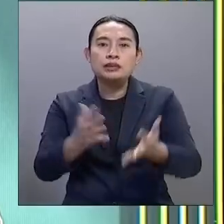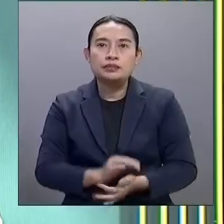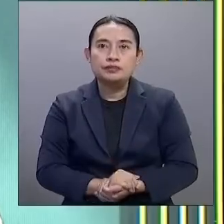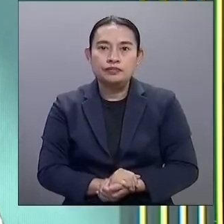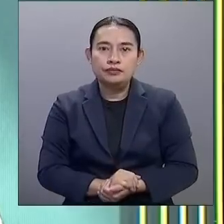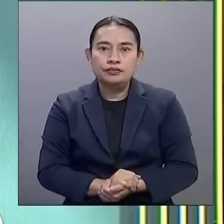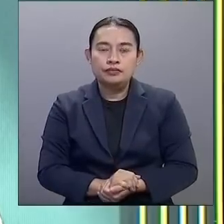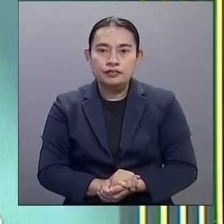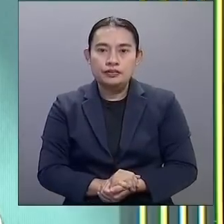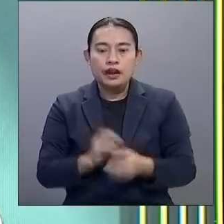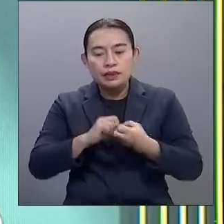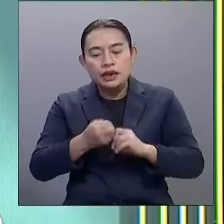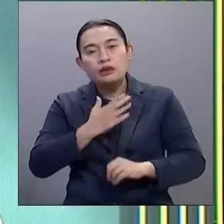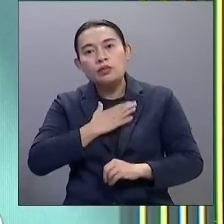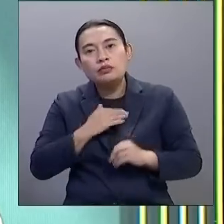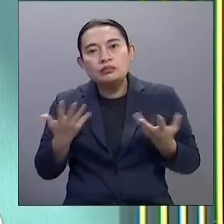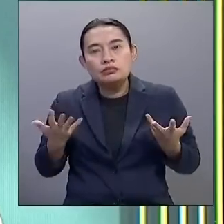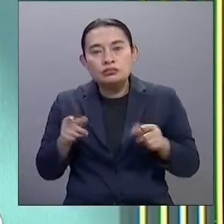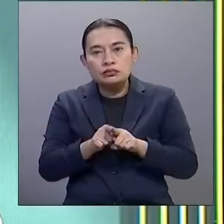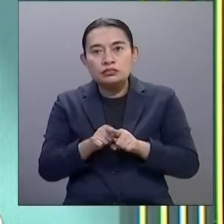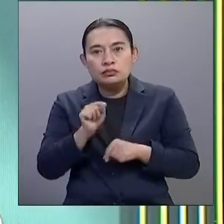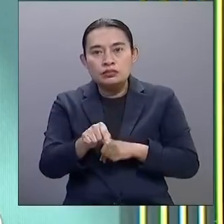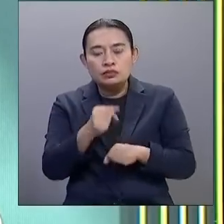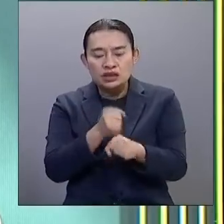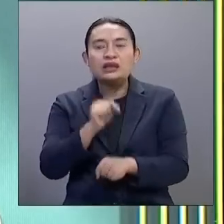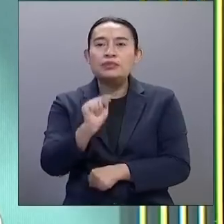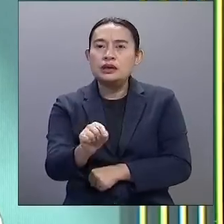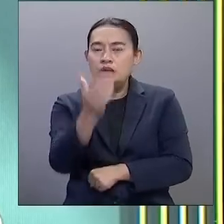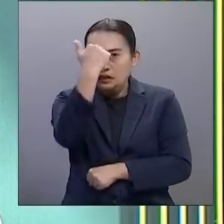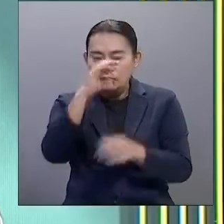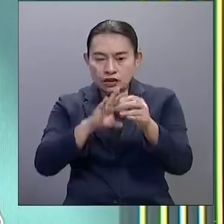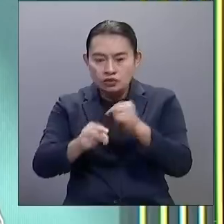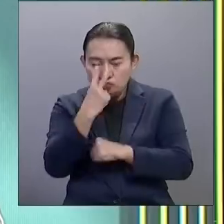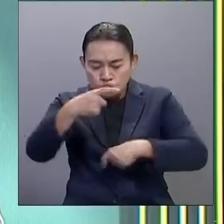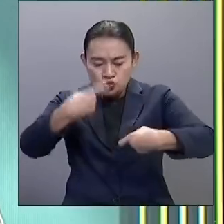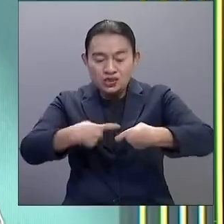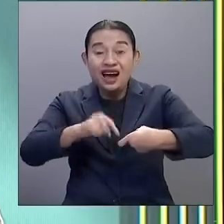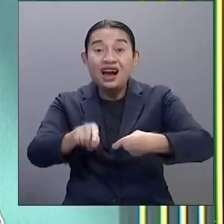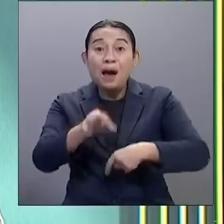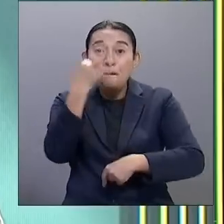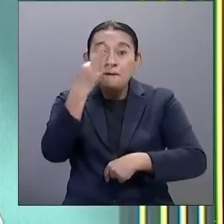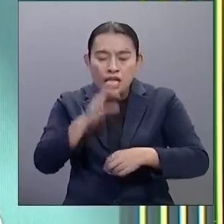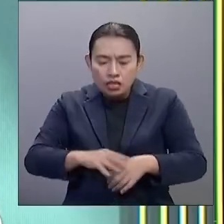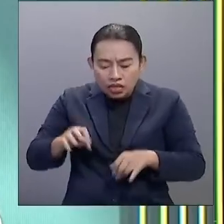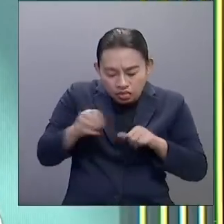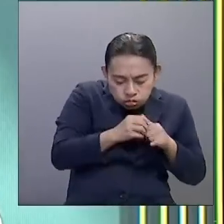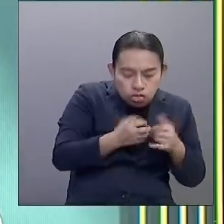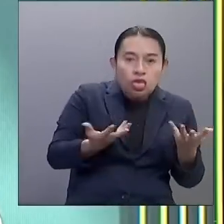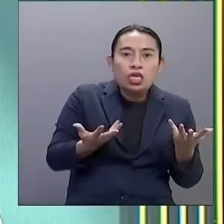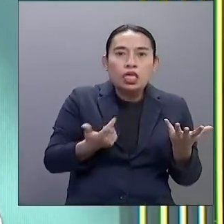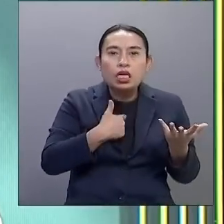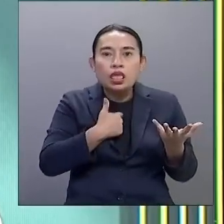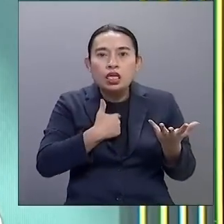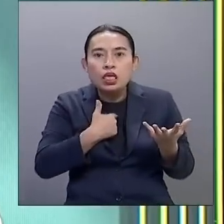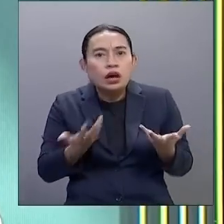หากับตัวคุณด้วยนะครับแต่การที่แบบทำแบบนั้นน่ะมันพิสูจน์ลำบากไงว่าแบบเอ้ยแมวจะกัดผมครับคุณจะพิสูจน์ไงว่าแมวกำลัง